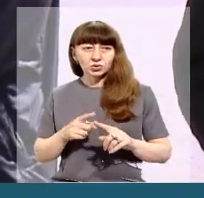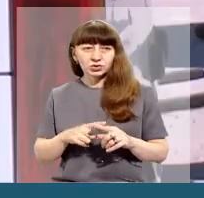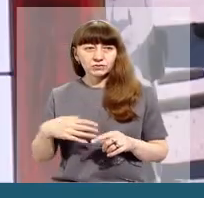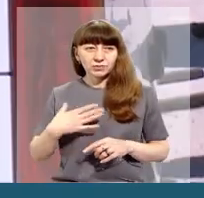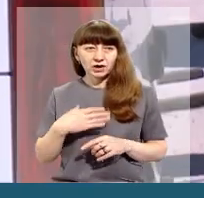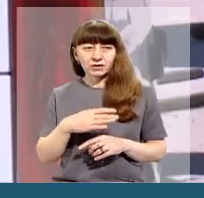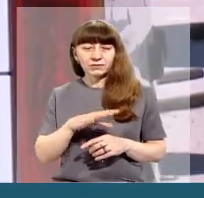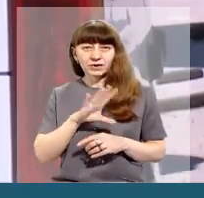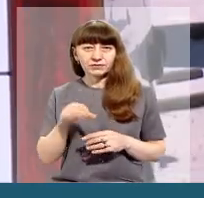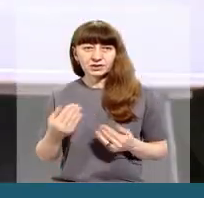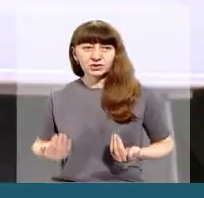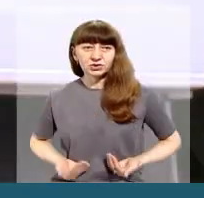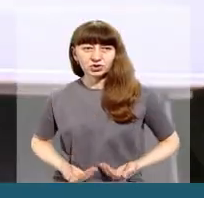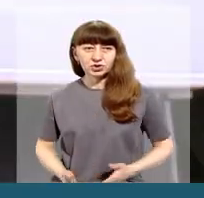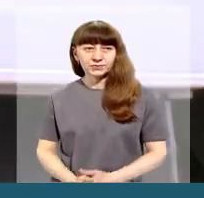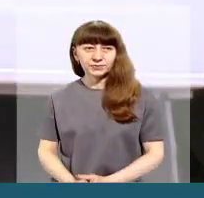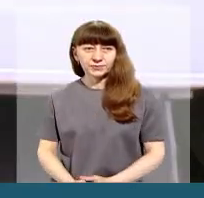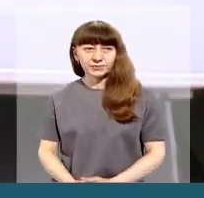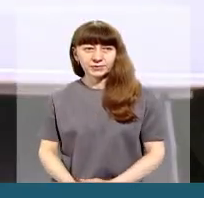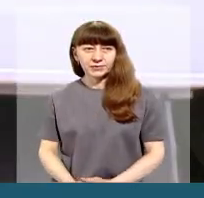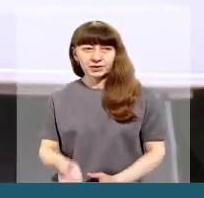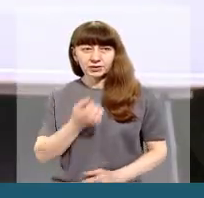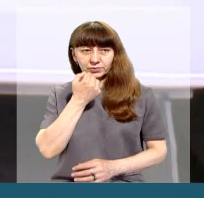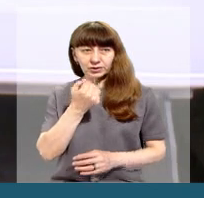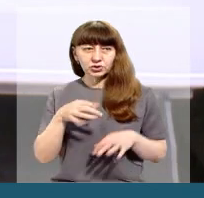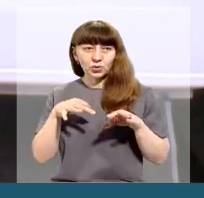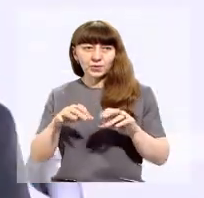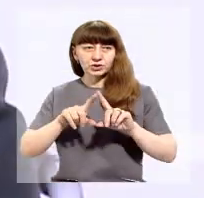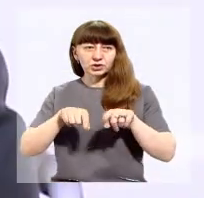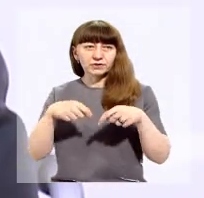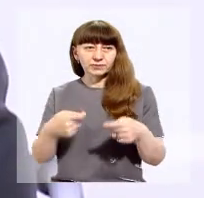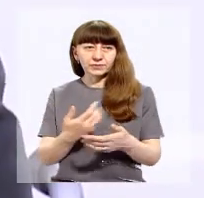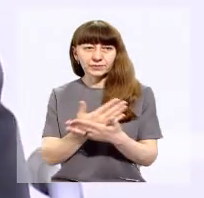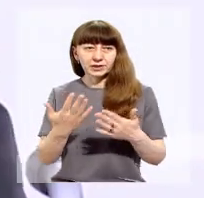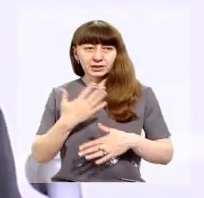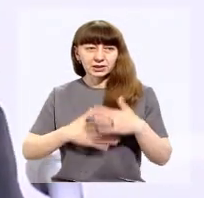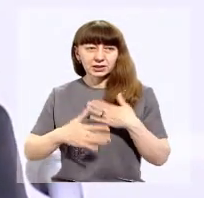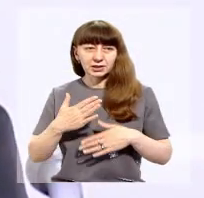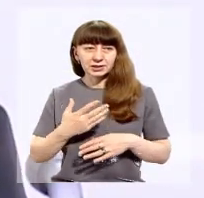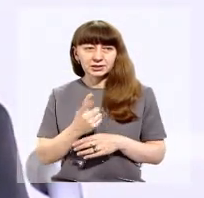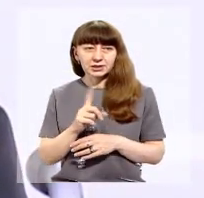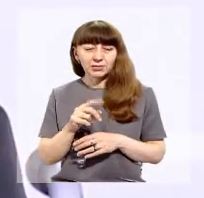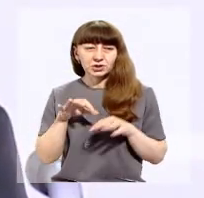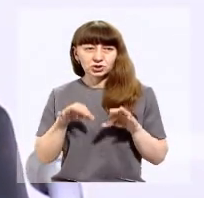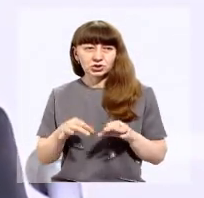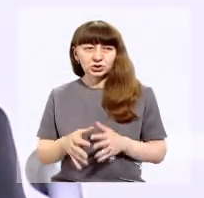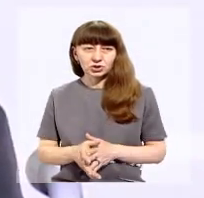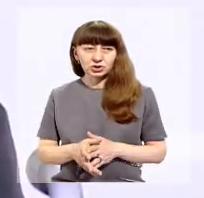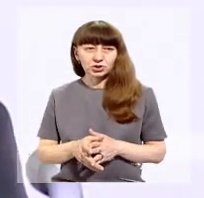составляющей повседневной жизни. Спасибо, что нам машину выдали. Мы рады за эту машину, что нам